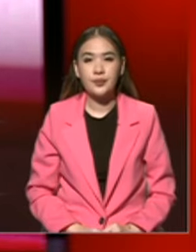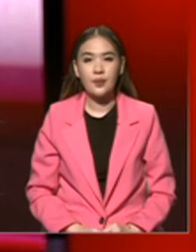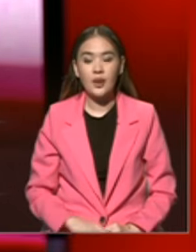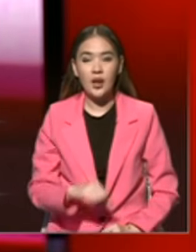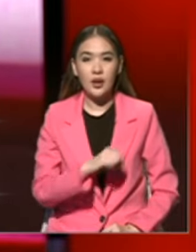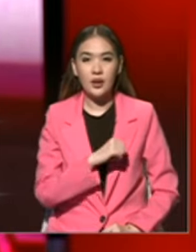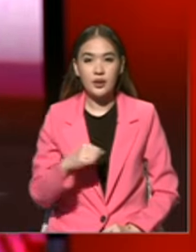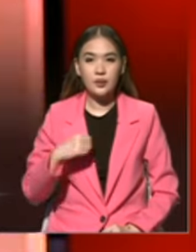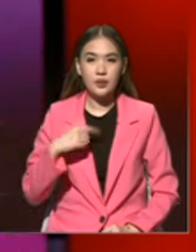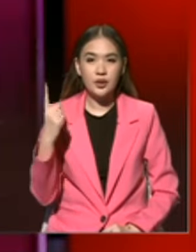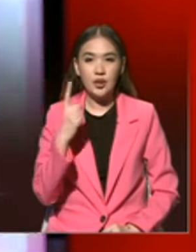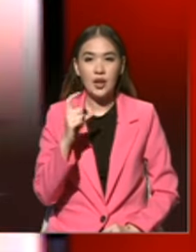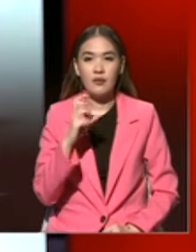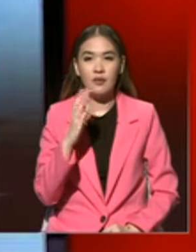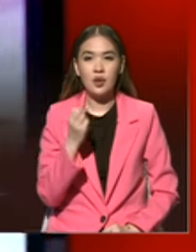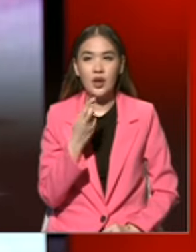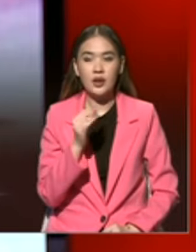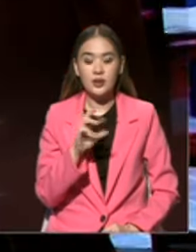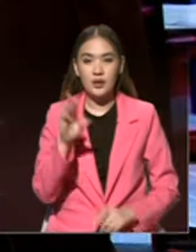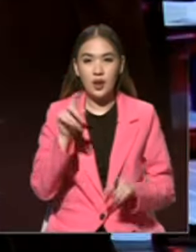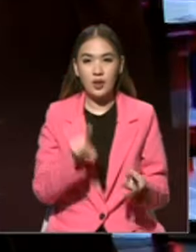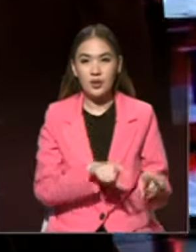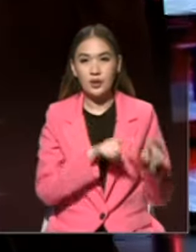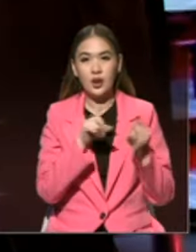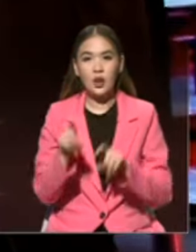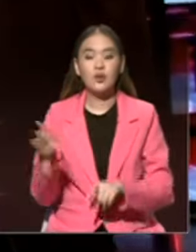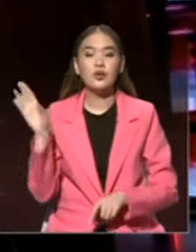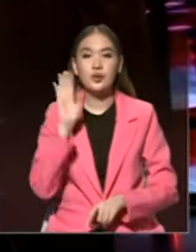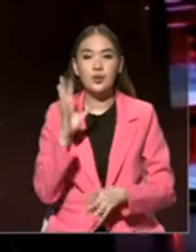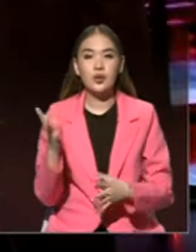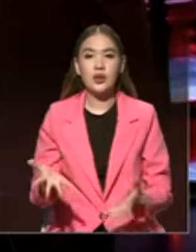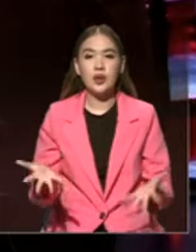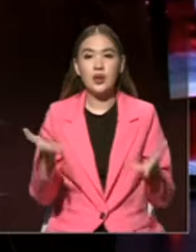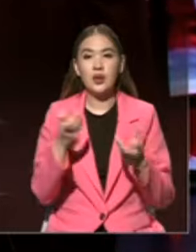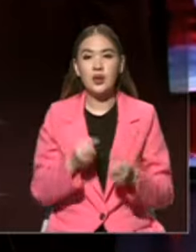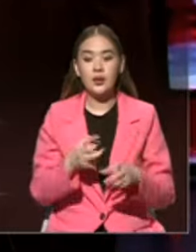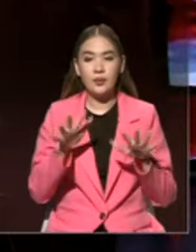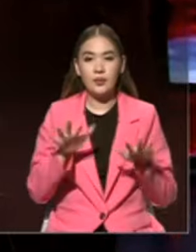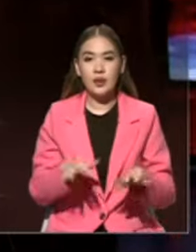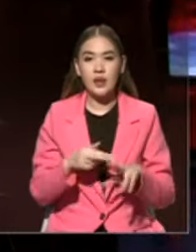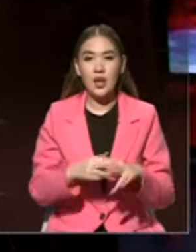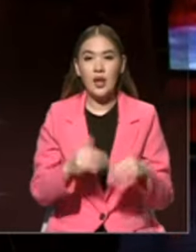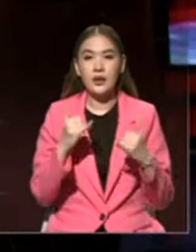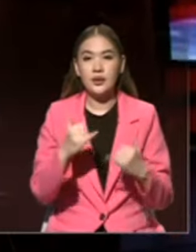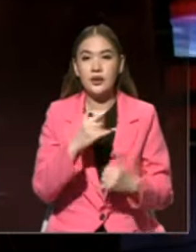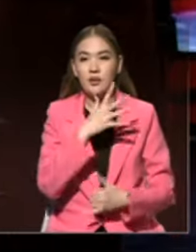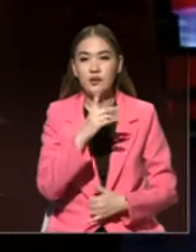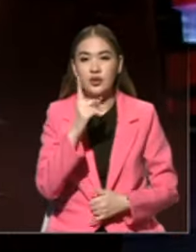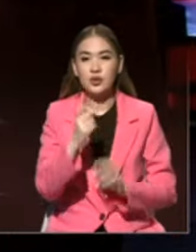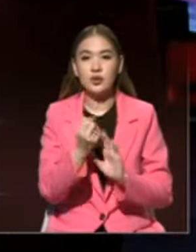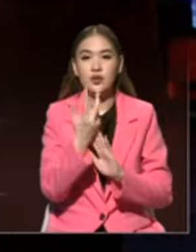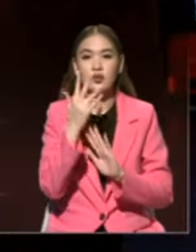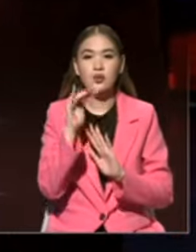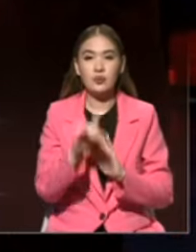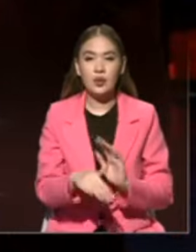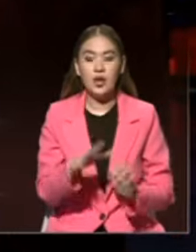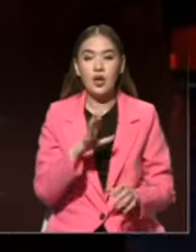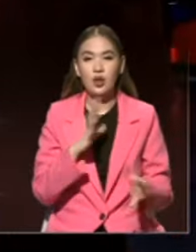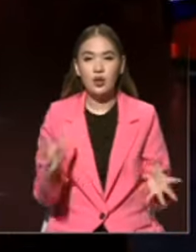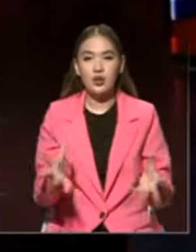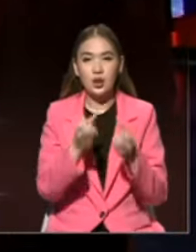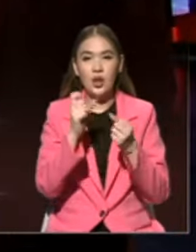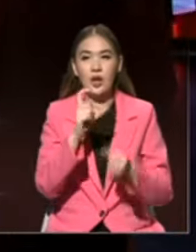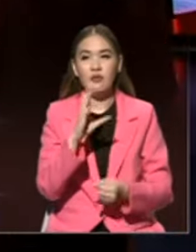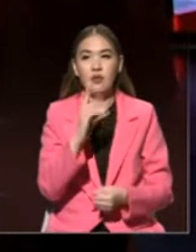ең бірінші эвакуацияланған мал басын айту керек біз. Жаңағы су келген аймақтарда қазіргі таңда 113 мың бас құтқарылды,